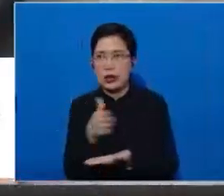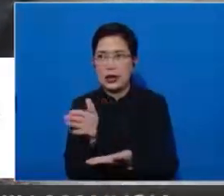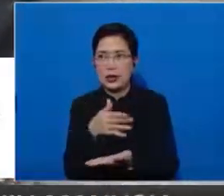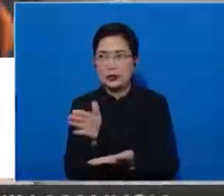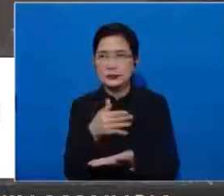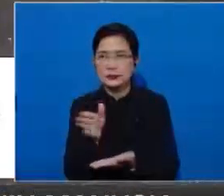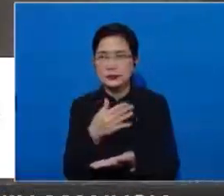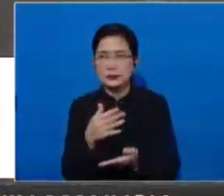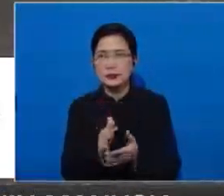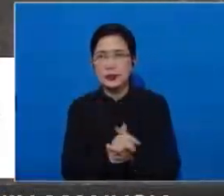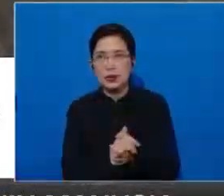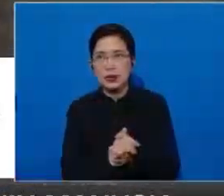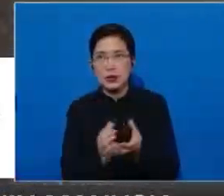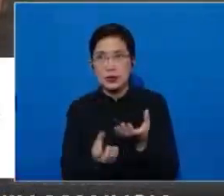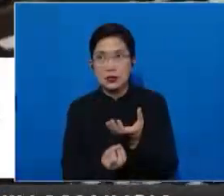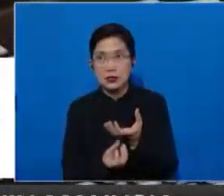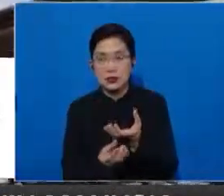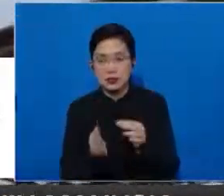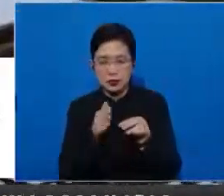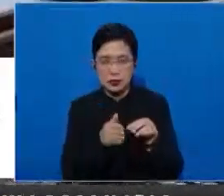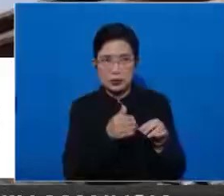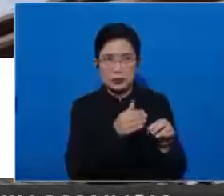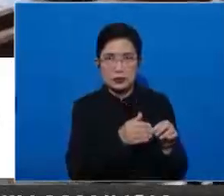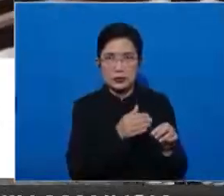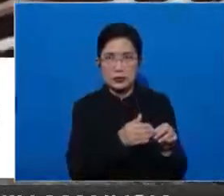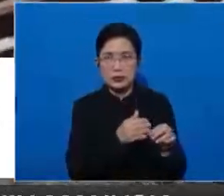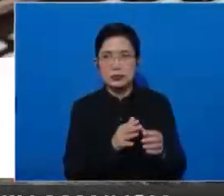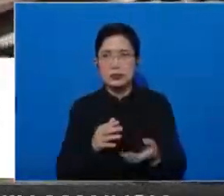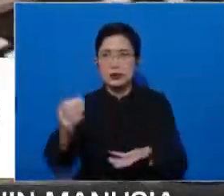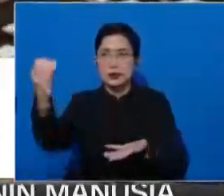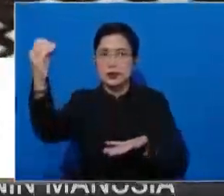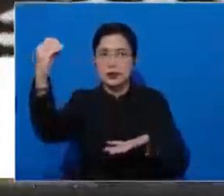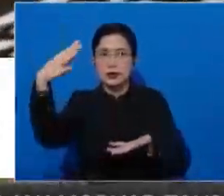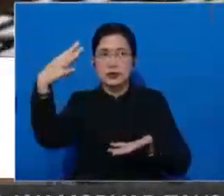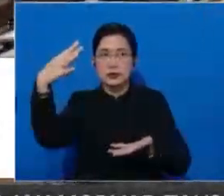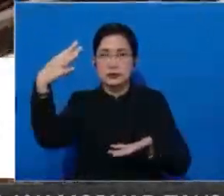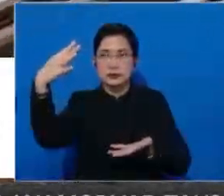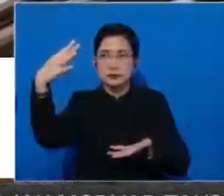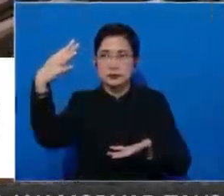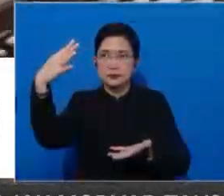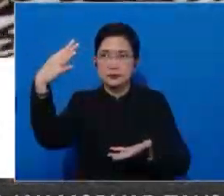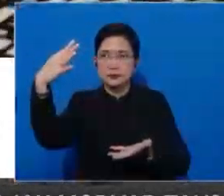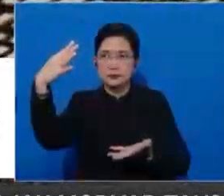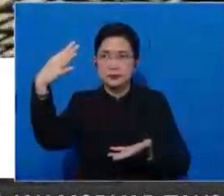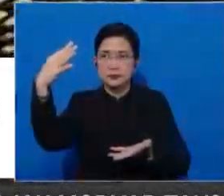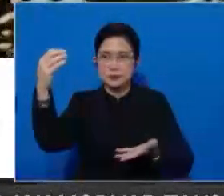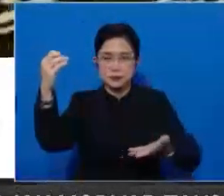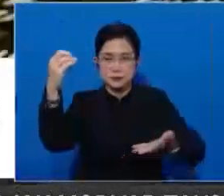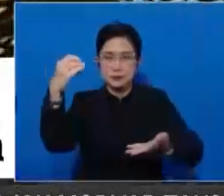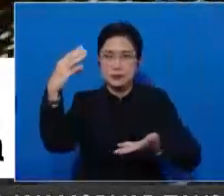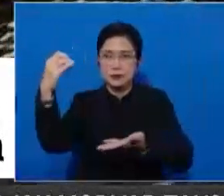itu, tiriskan rebusan pepaya dan susun merata agar cepat kering ketika dijemur. Ini